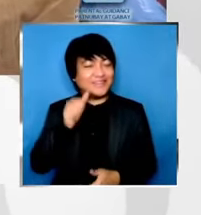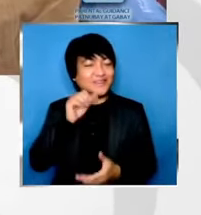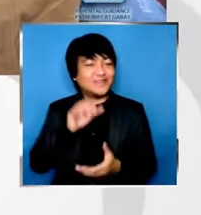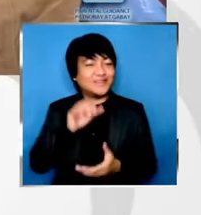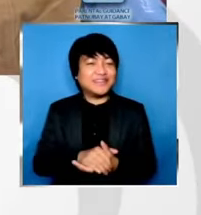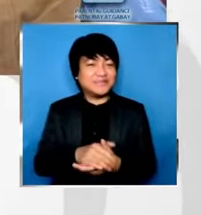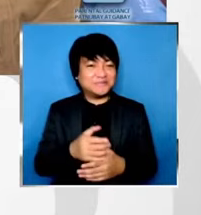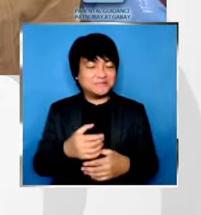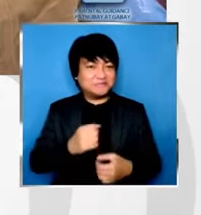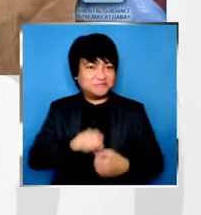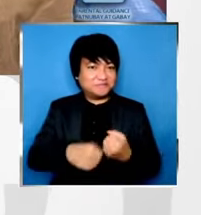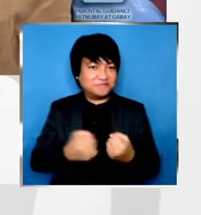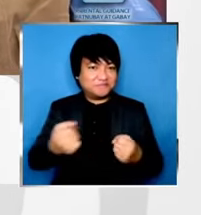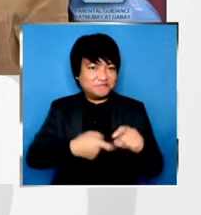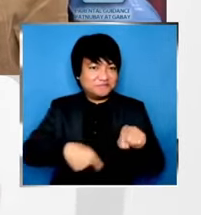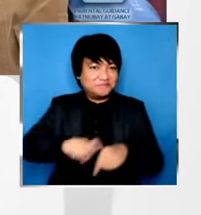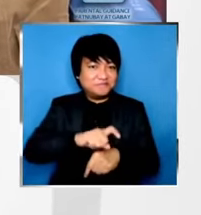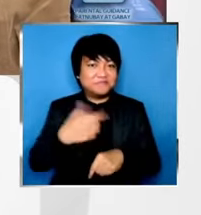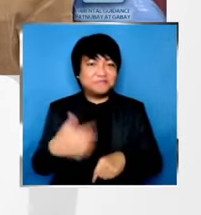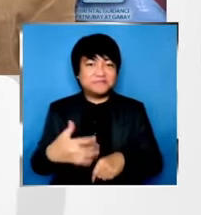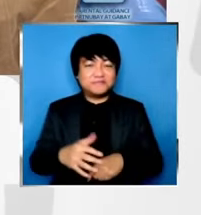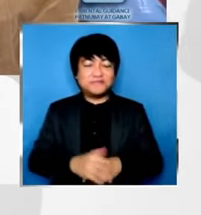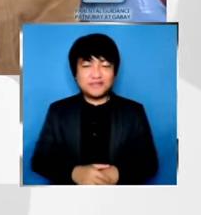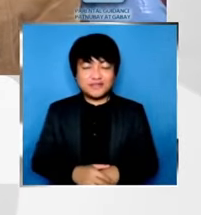Lie detector, truth or lie?